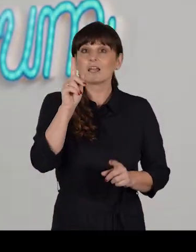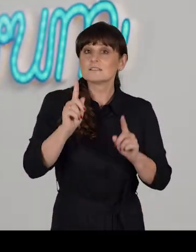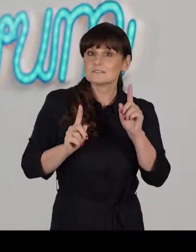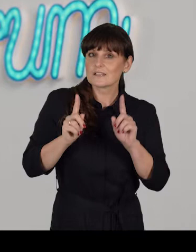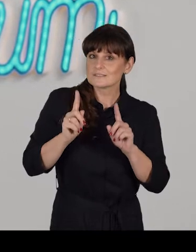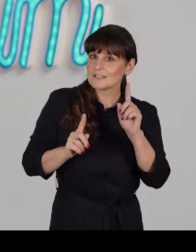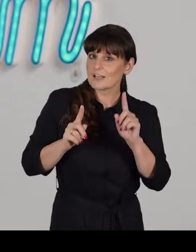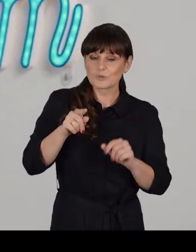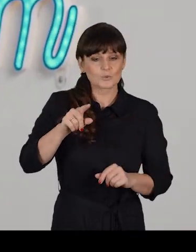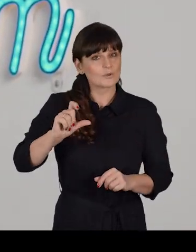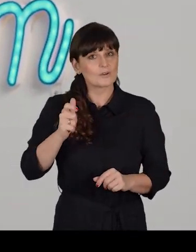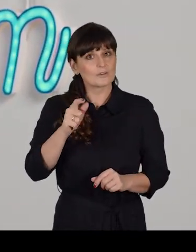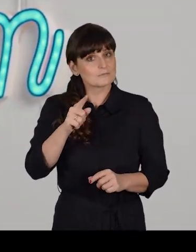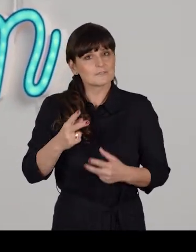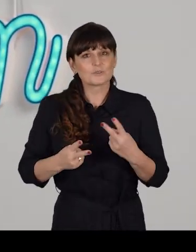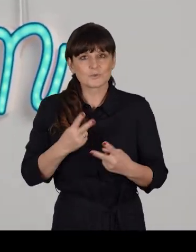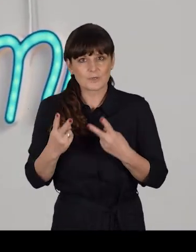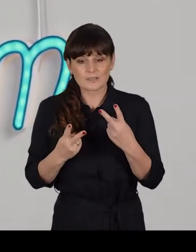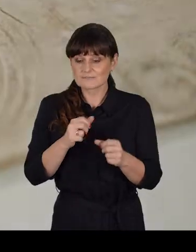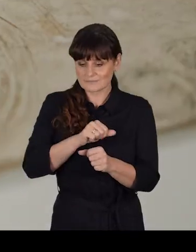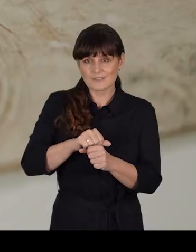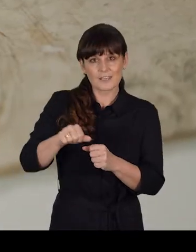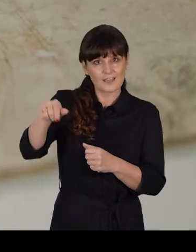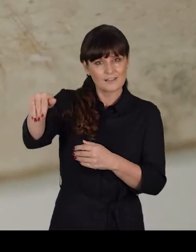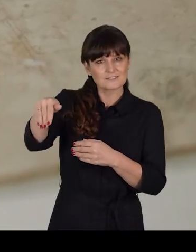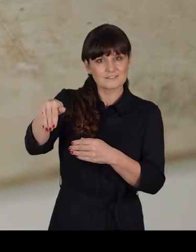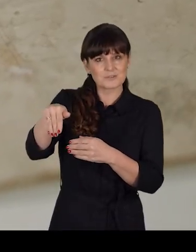Czasami to, czego szukasz, jest blisko.